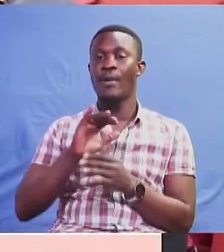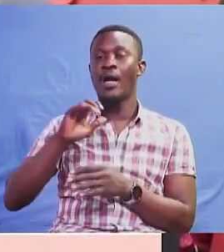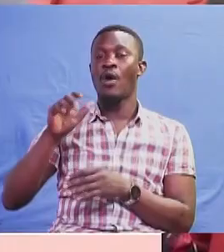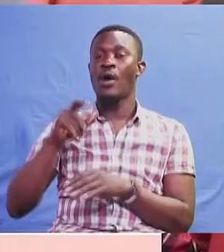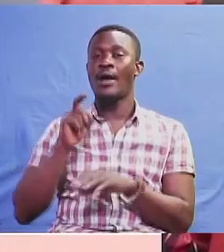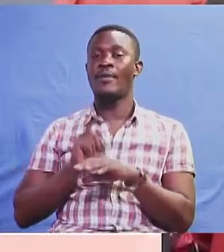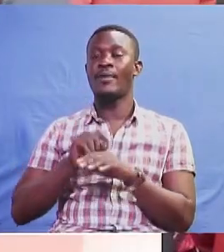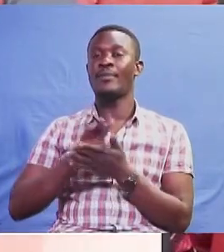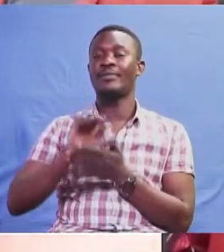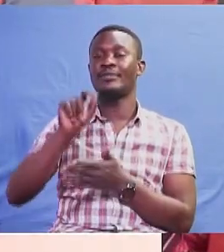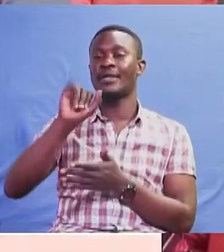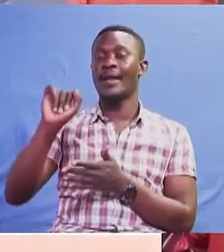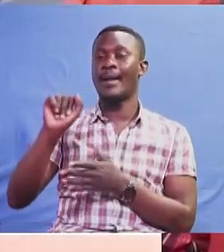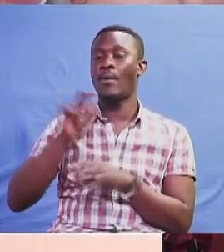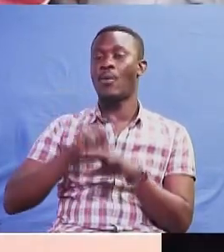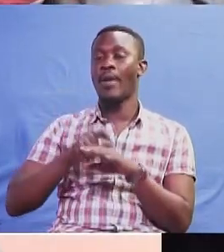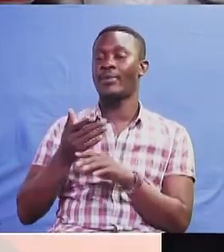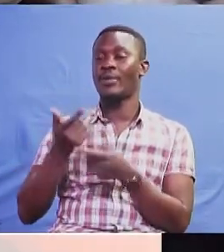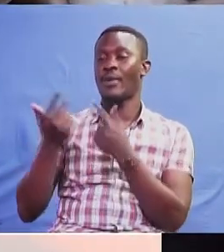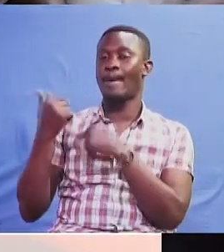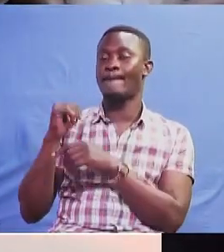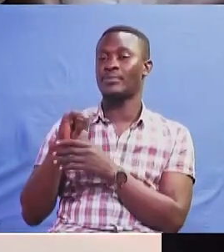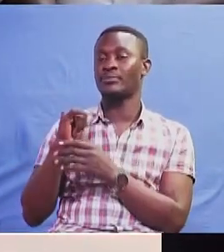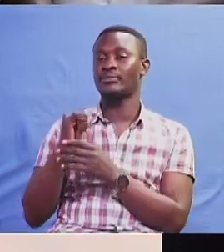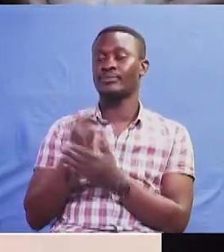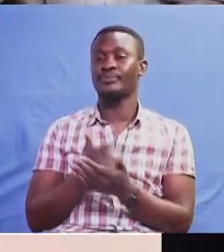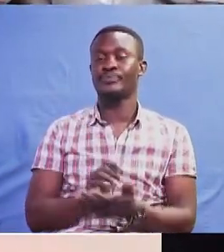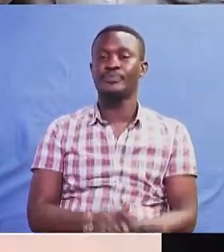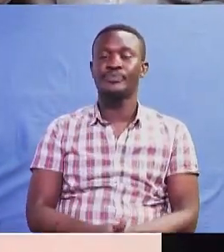Tharaka Nithi na Embu wikendi iliyopita.